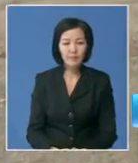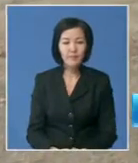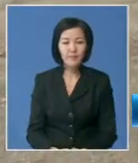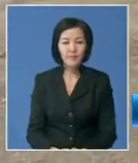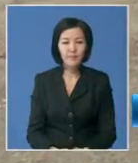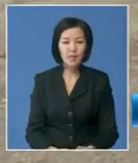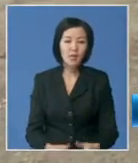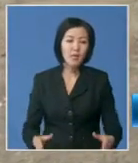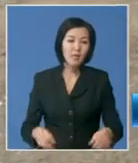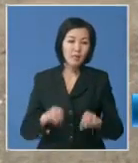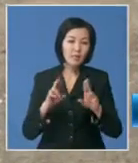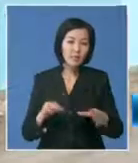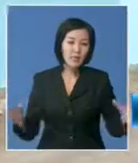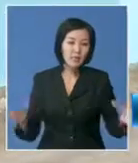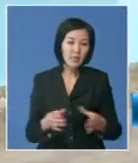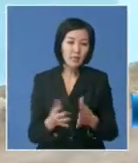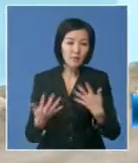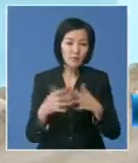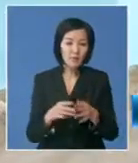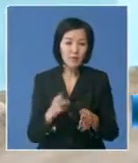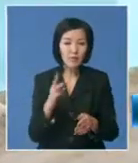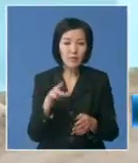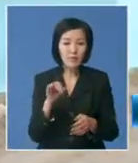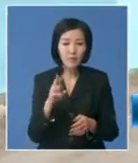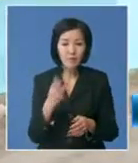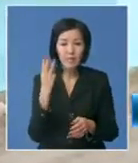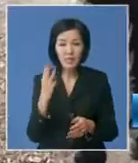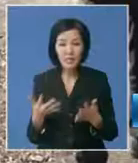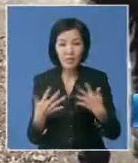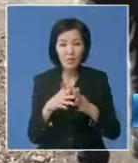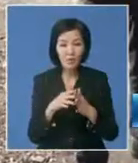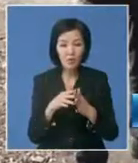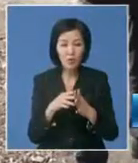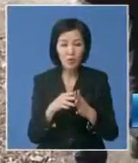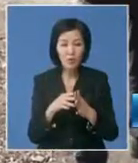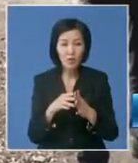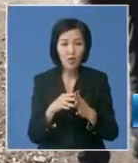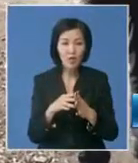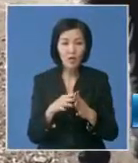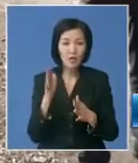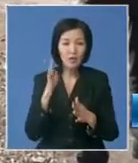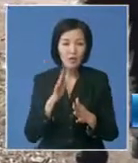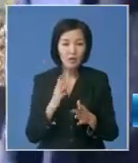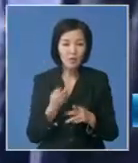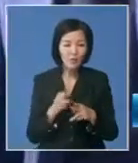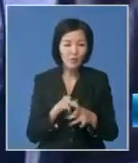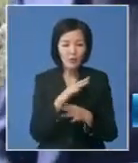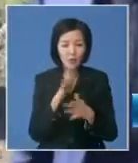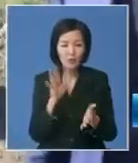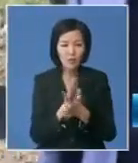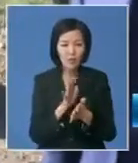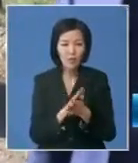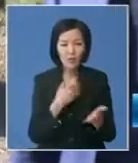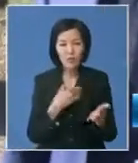прицелом комиссии отдаленные аулы поскольку сила кермен du lait ольга ноксу судьбе обычно утопают в горах мусора насколько устранены и